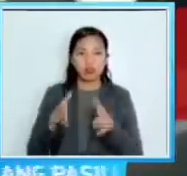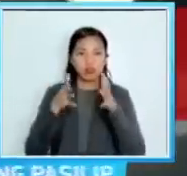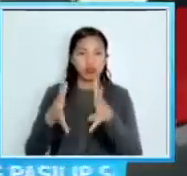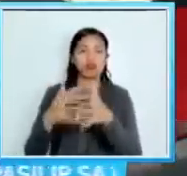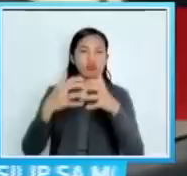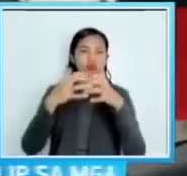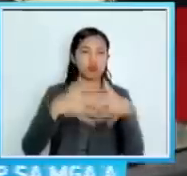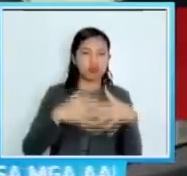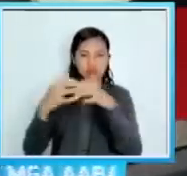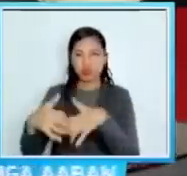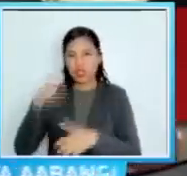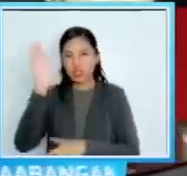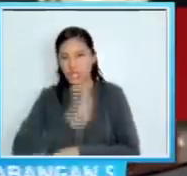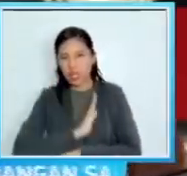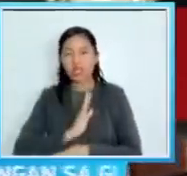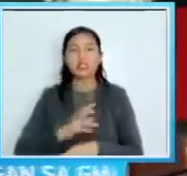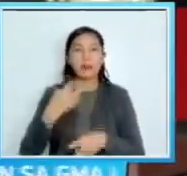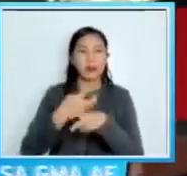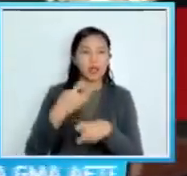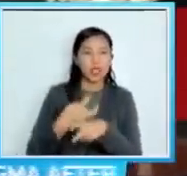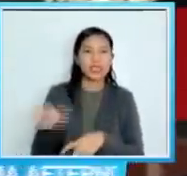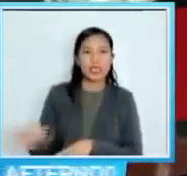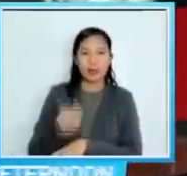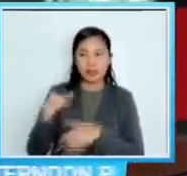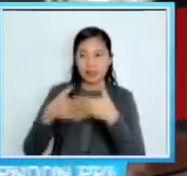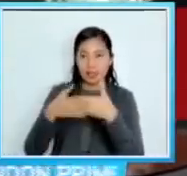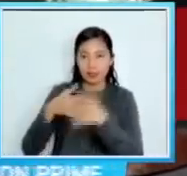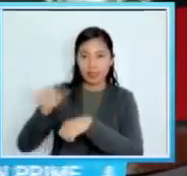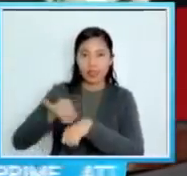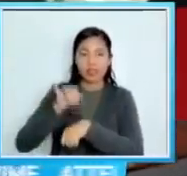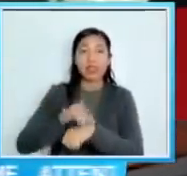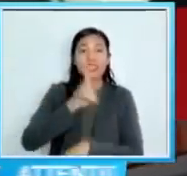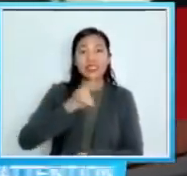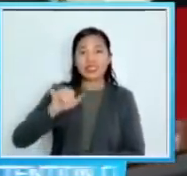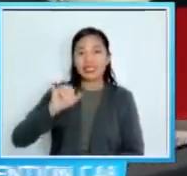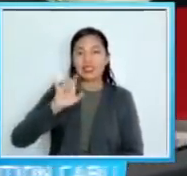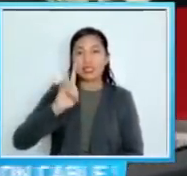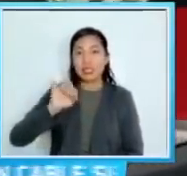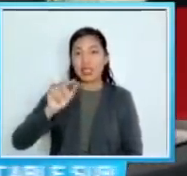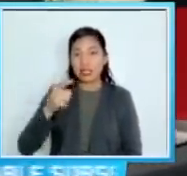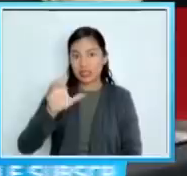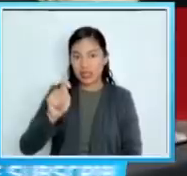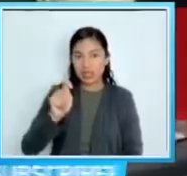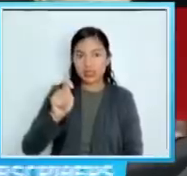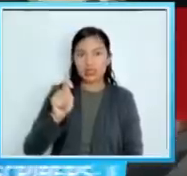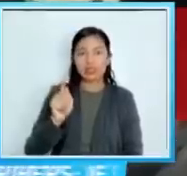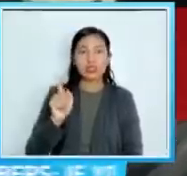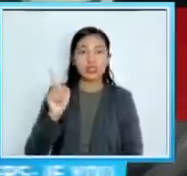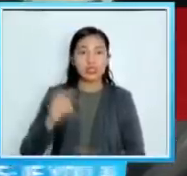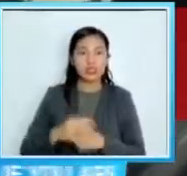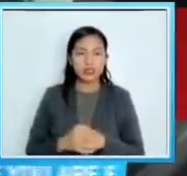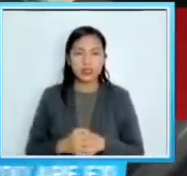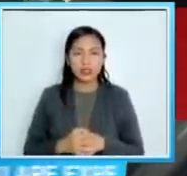isla. Sa dinagat sir gahapon ay biyahe na to sir Veronica to piin nilarga din sa karon.